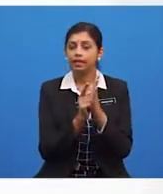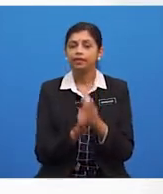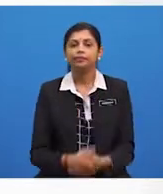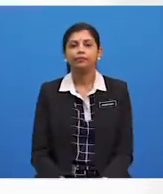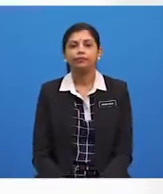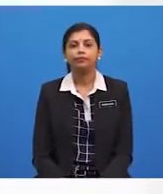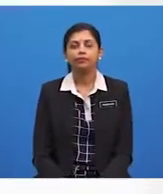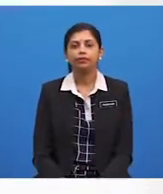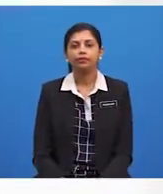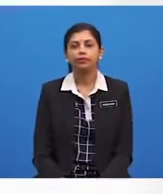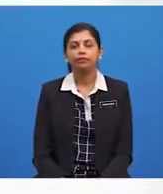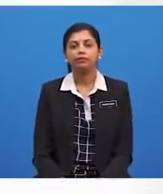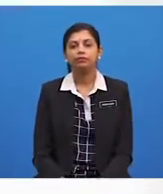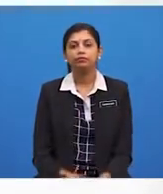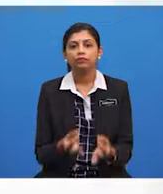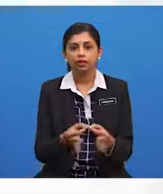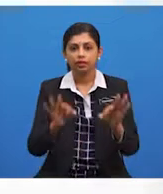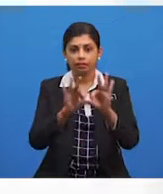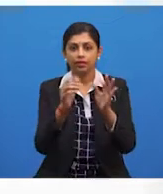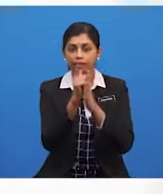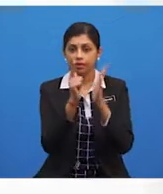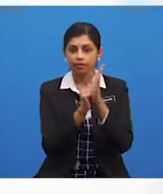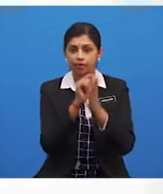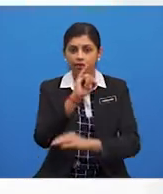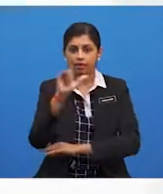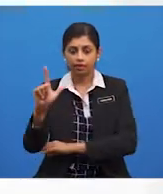Antara kepentingan perlembagaan ialah